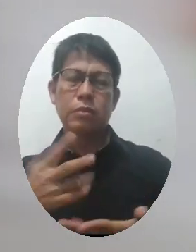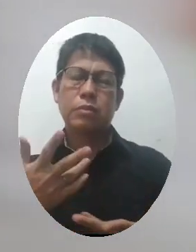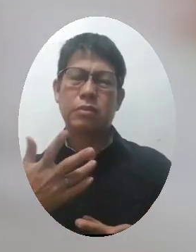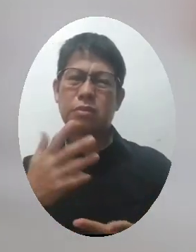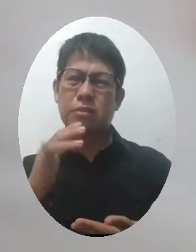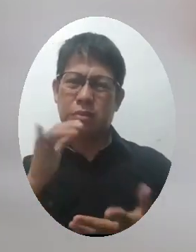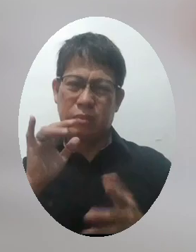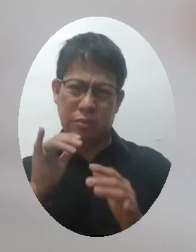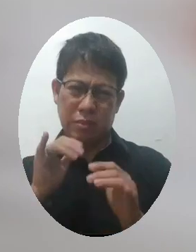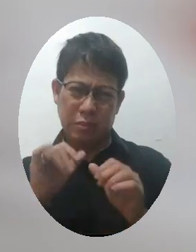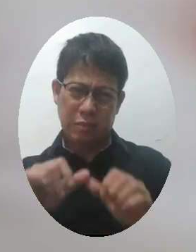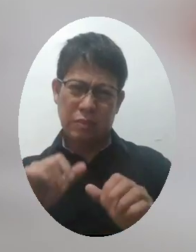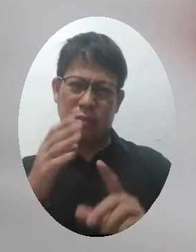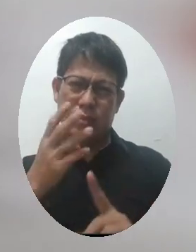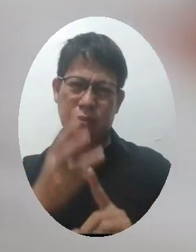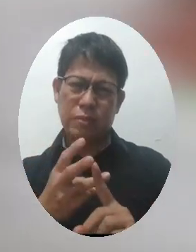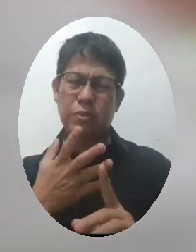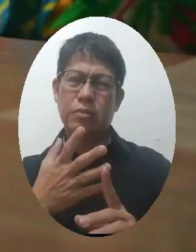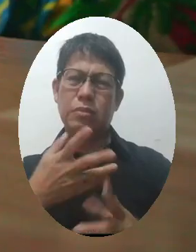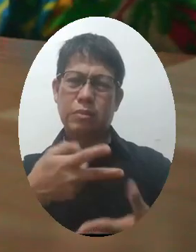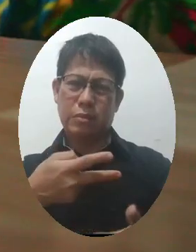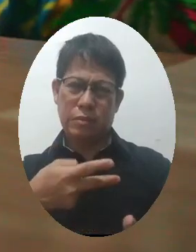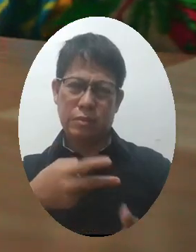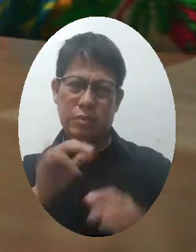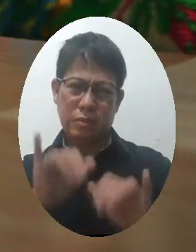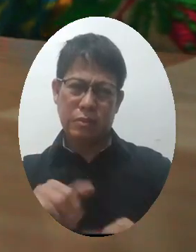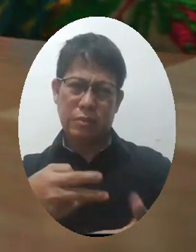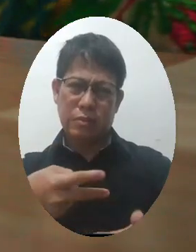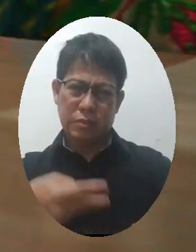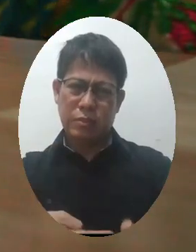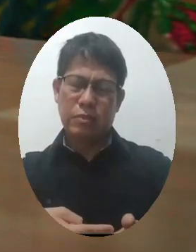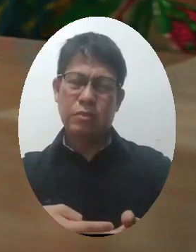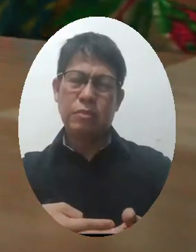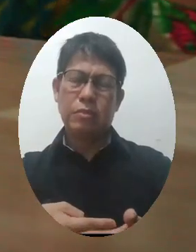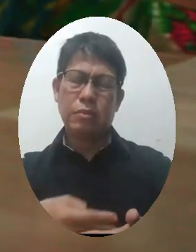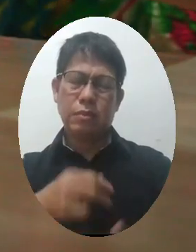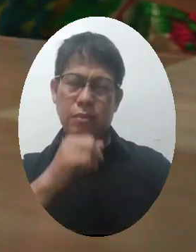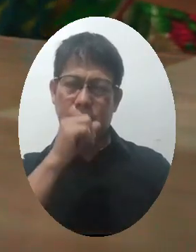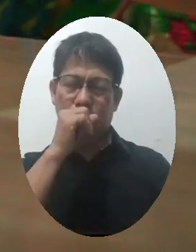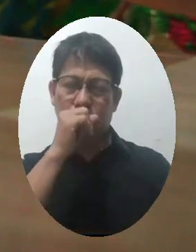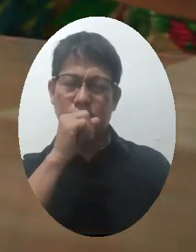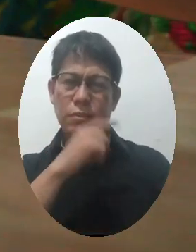ng 6 months. Wala pa rin, ganun pa rin, nakahiga lang siya.